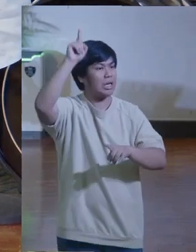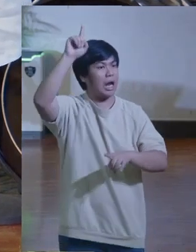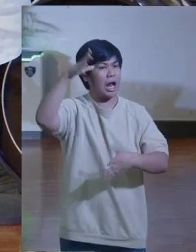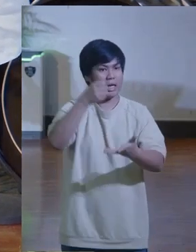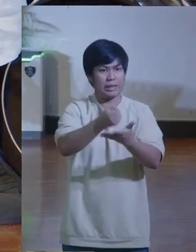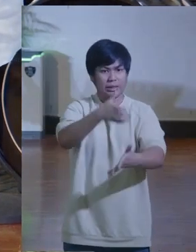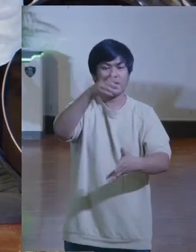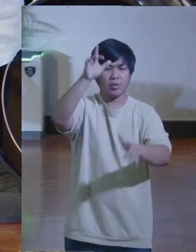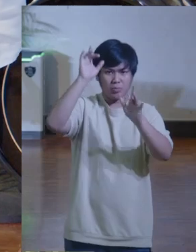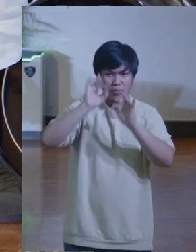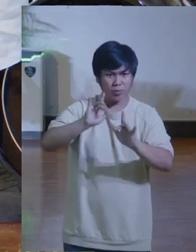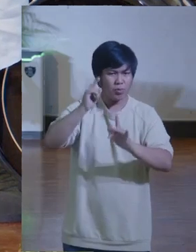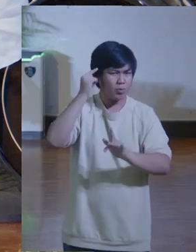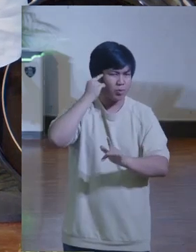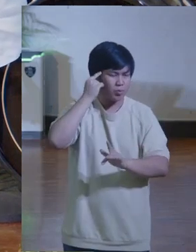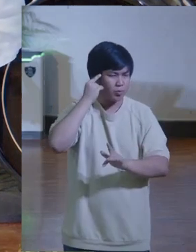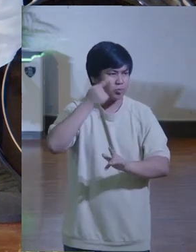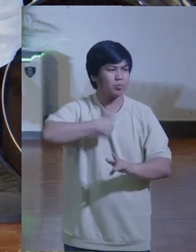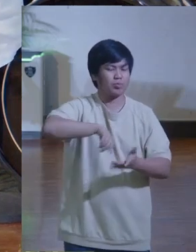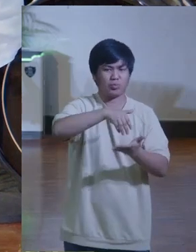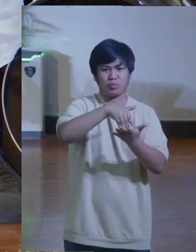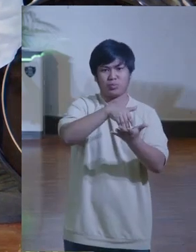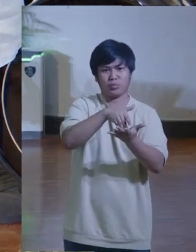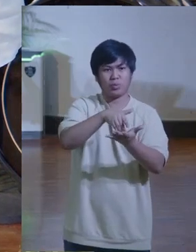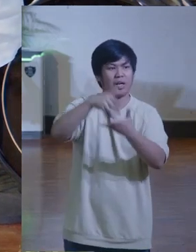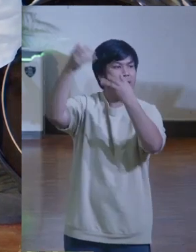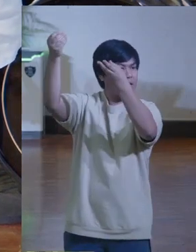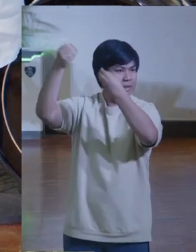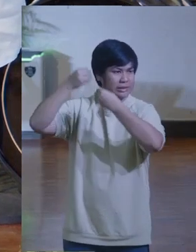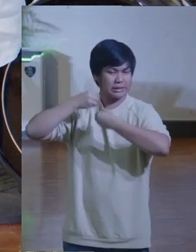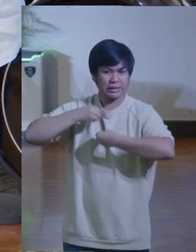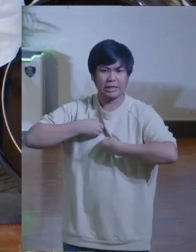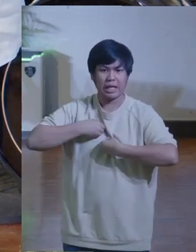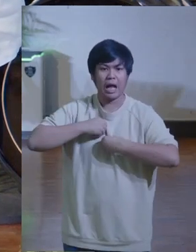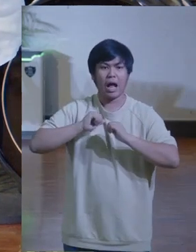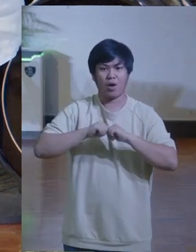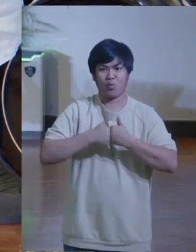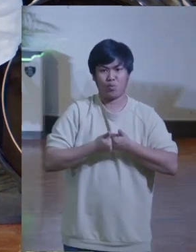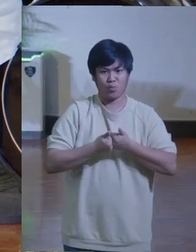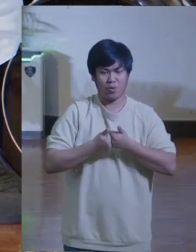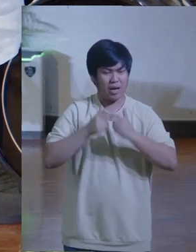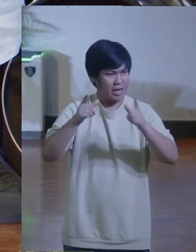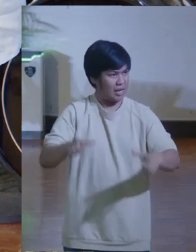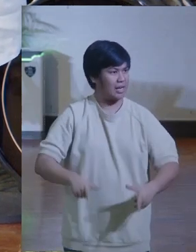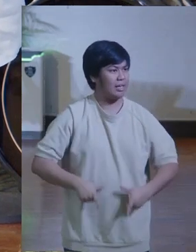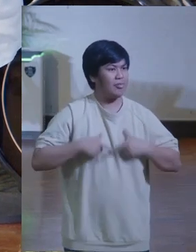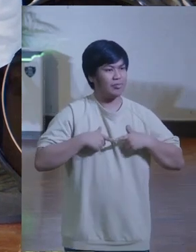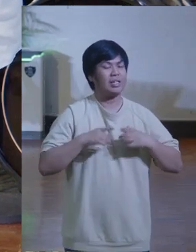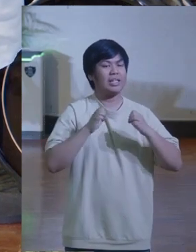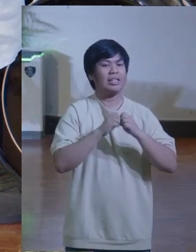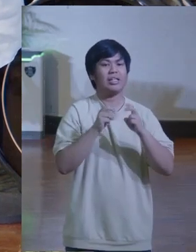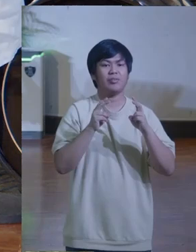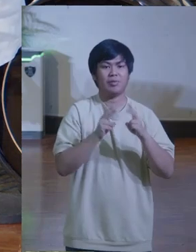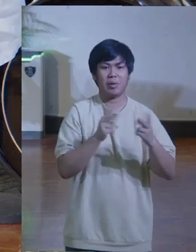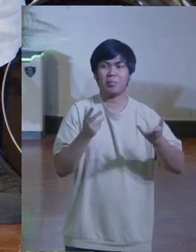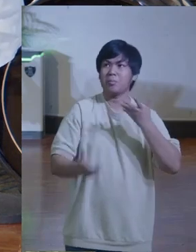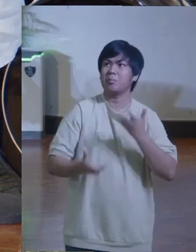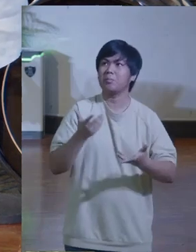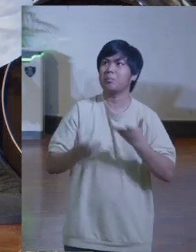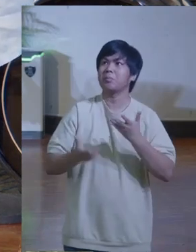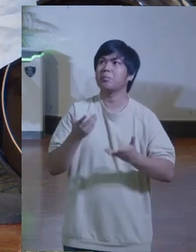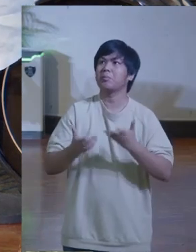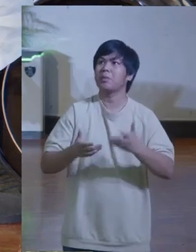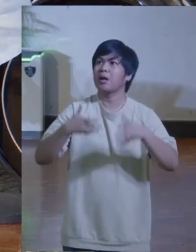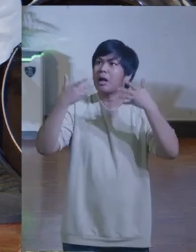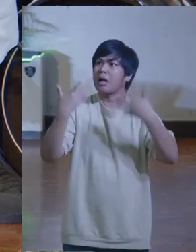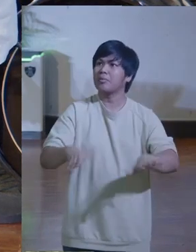knows our frame, He hath bestowed to remedy of life even on those who may,